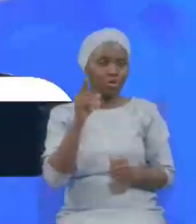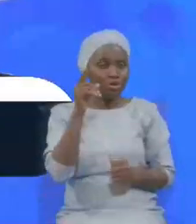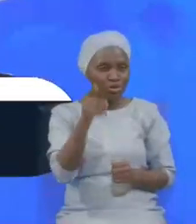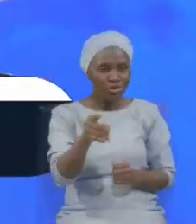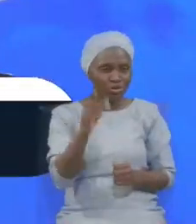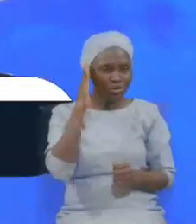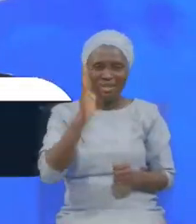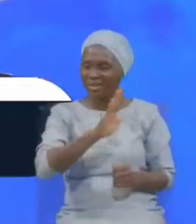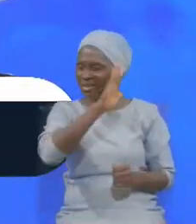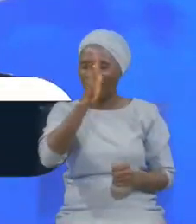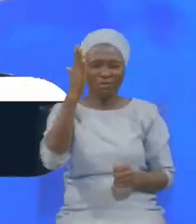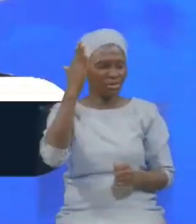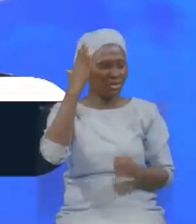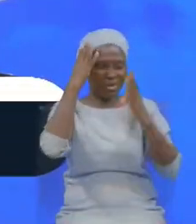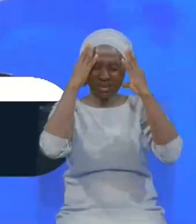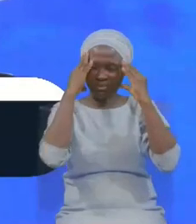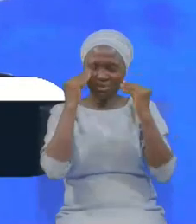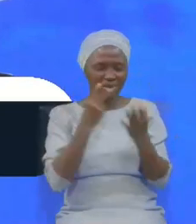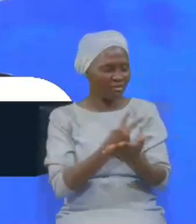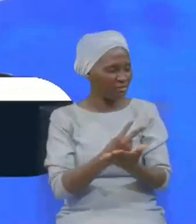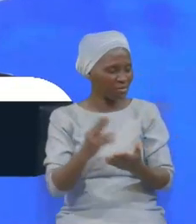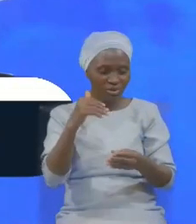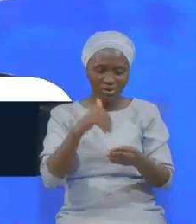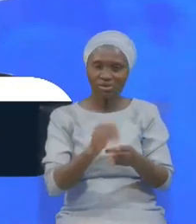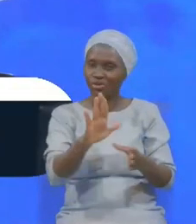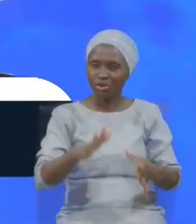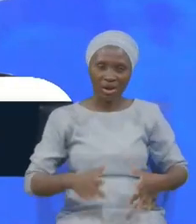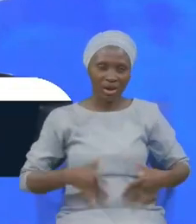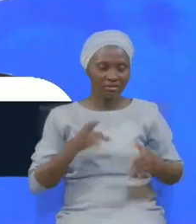Vous ne connaîtrez jamais d'échec dans votre vie. Amen.